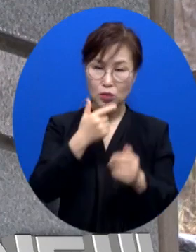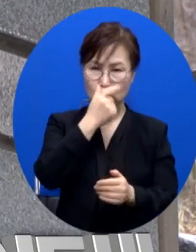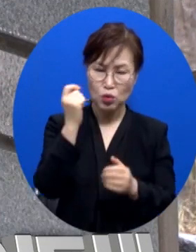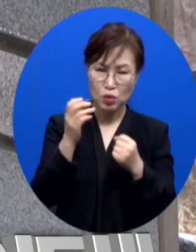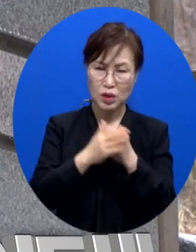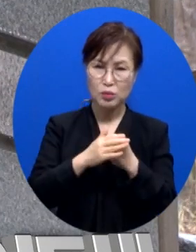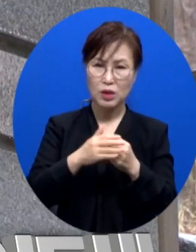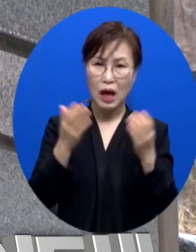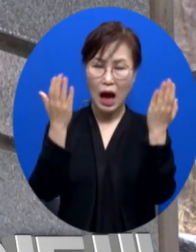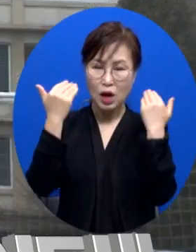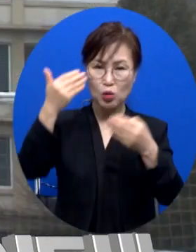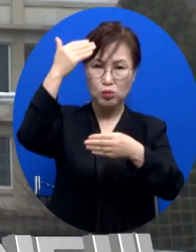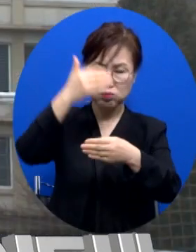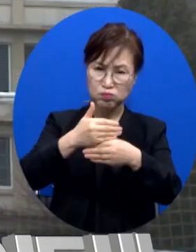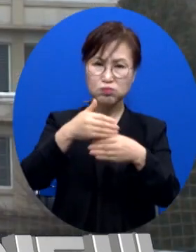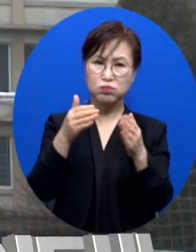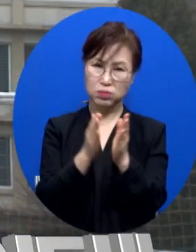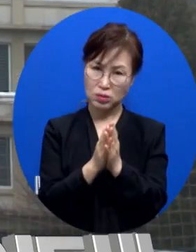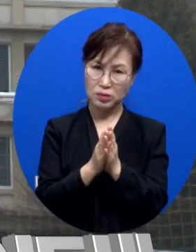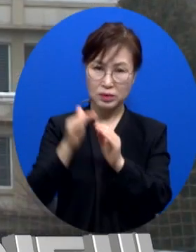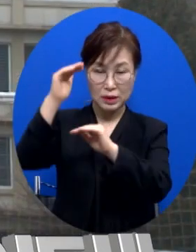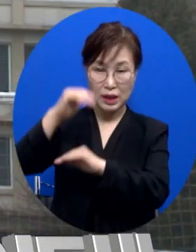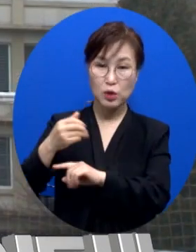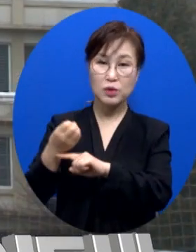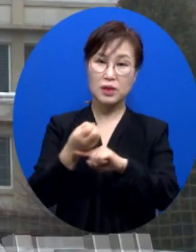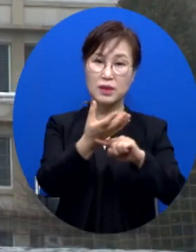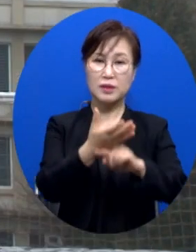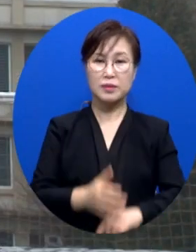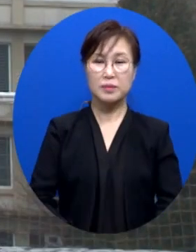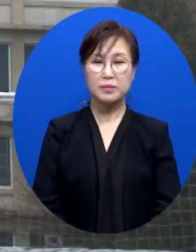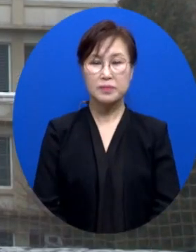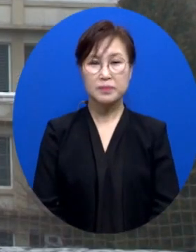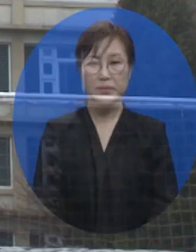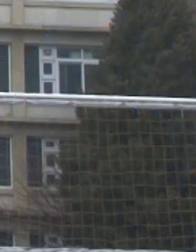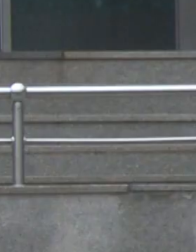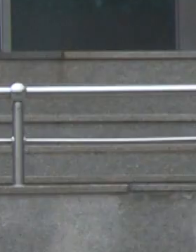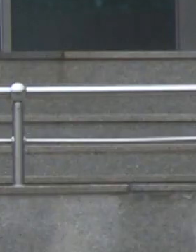닫는 학교까지 속출하고 있는데요. 잠시 후에 전해드리겠습니다.